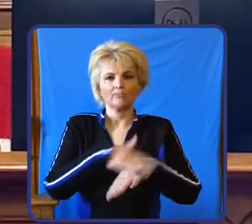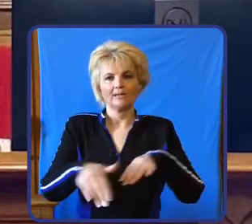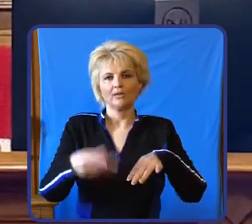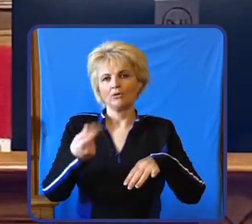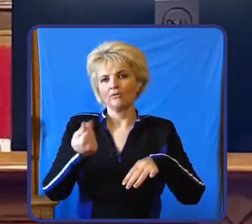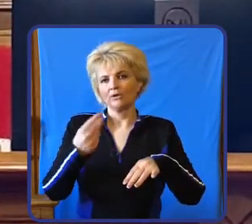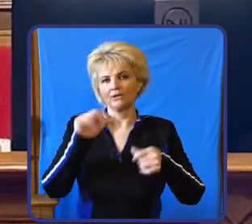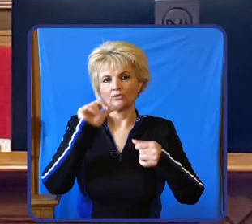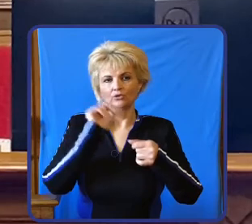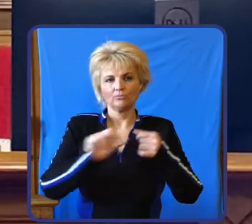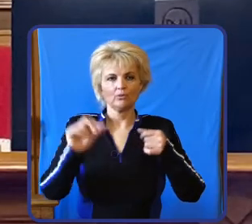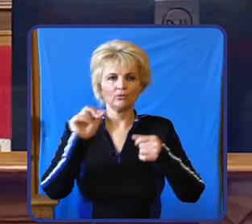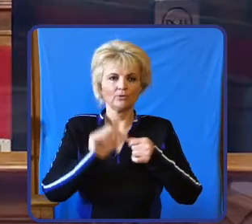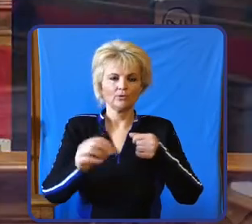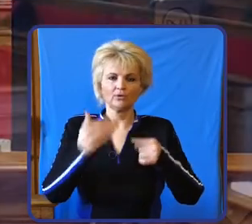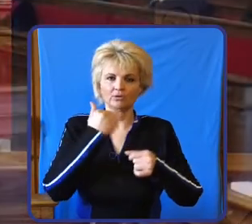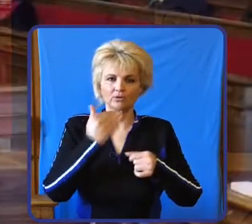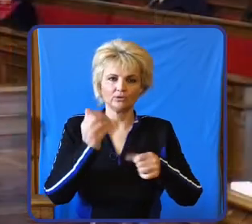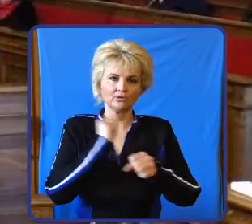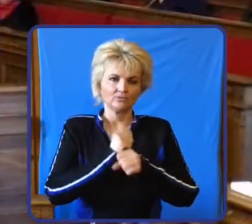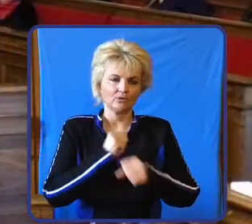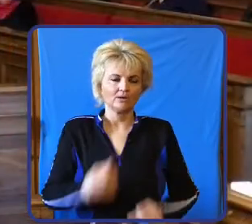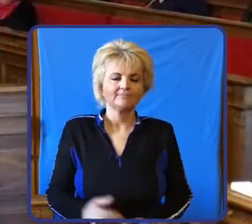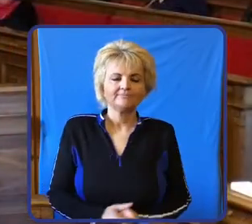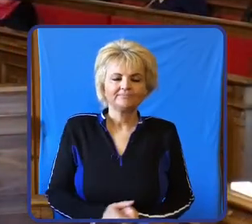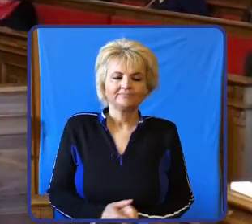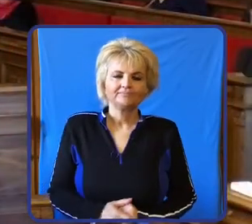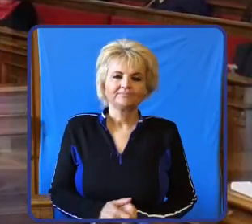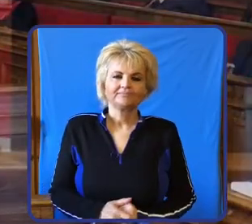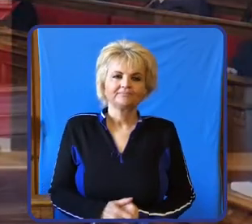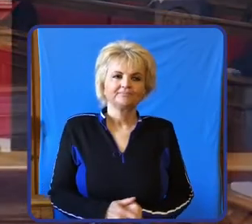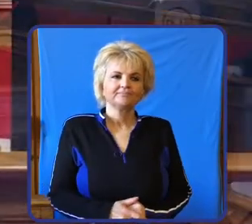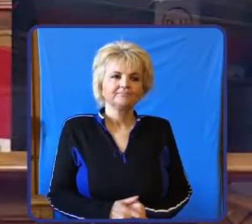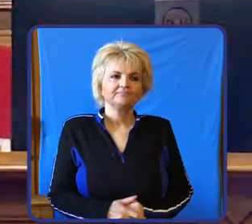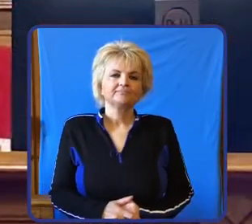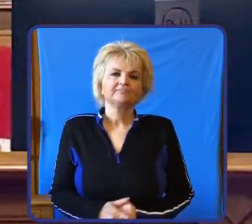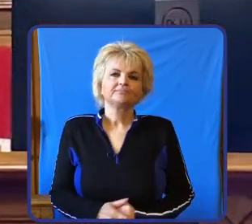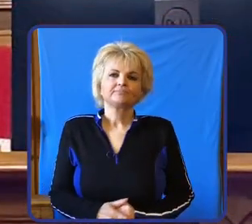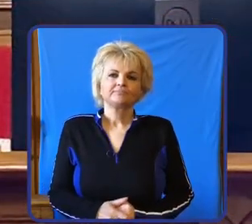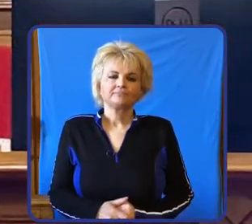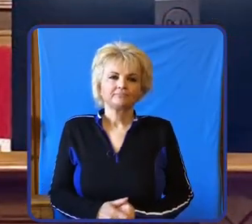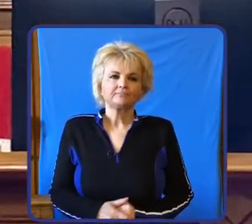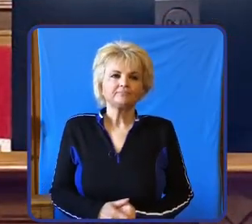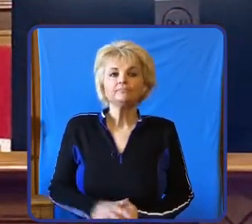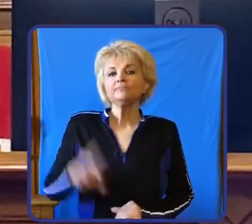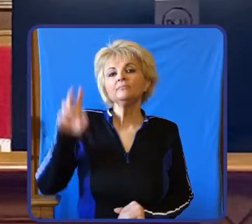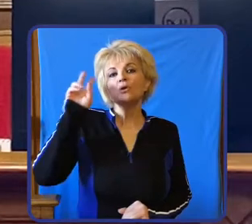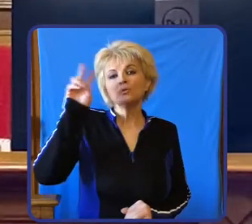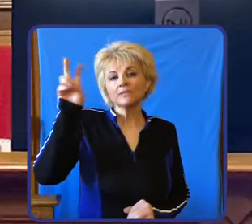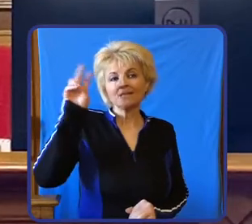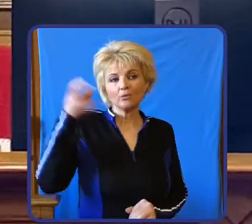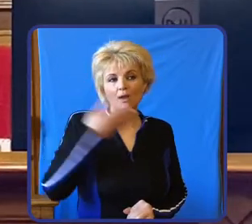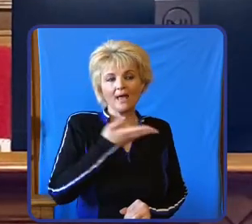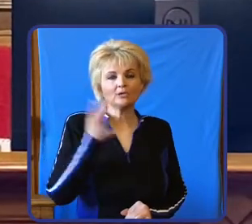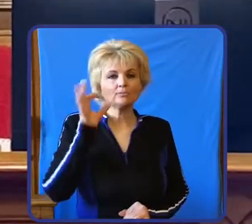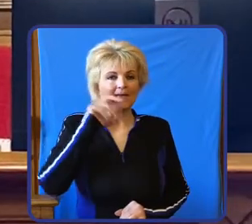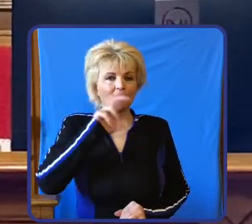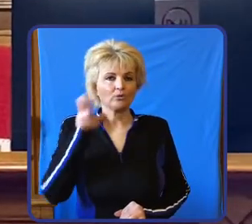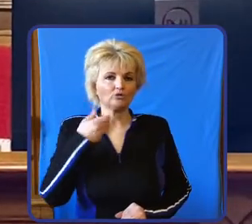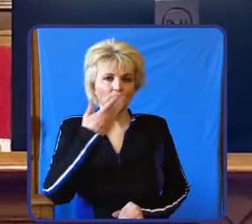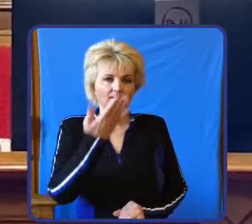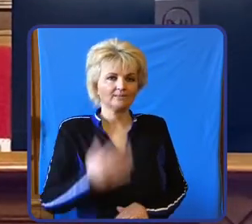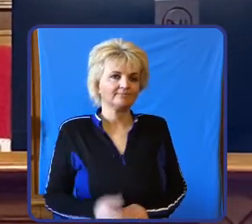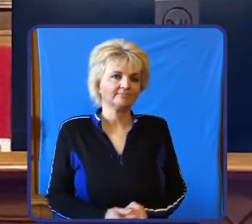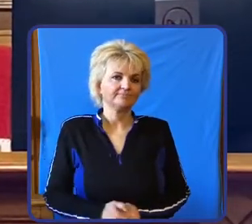spórolt. Köszönjük szépen, és köszönjük a munkájukat. Köszönöm szépen. És akkor most a hozzászólásokhoz érkeztünk. Benkő Zsolt képviselő